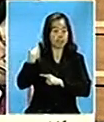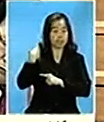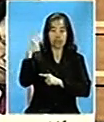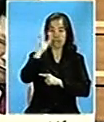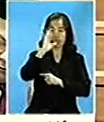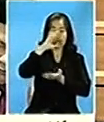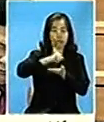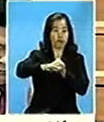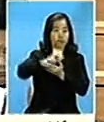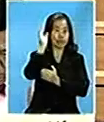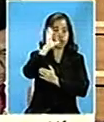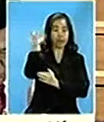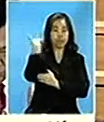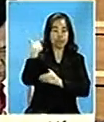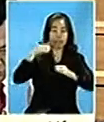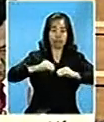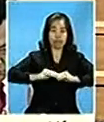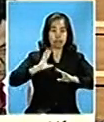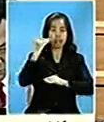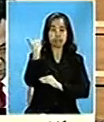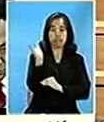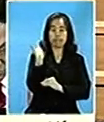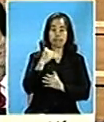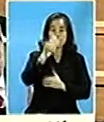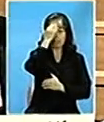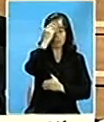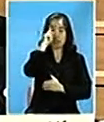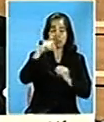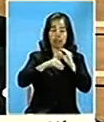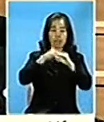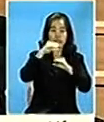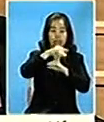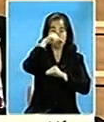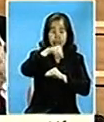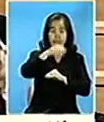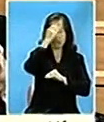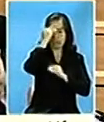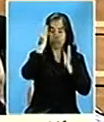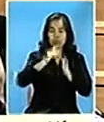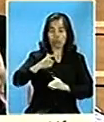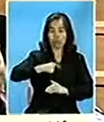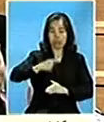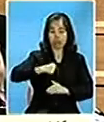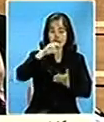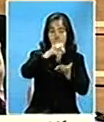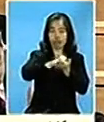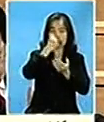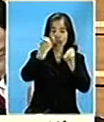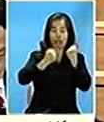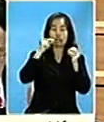ถการที่โครงการนี้ได้รับการตอบรับอย่างสูงเป็นภาระที่รัฐบาลจะต้อง